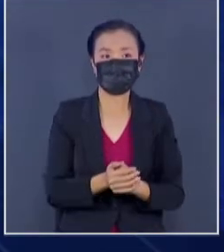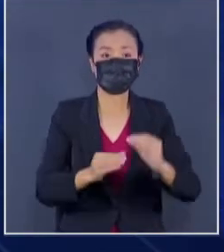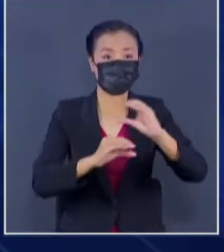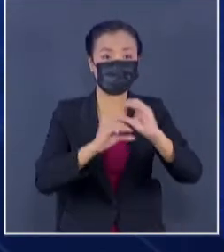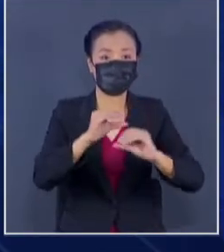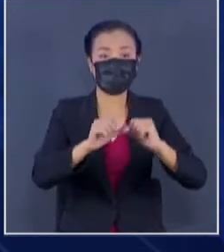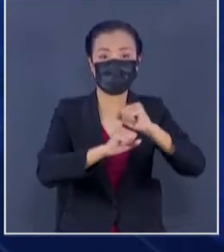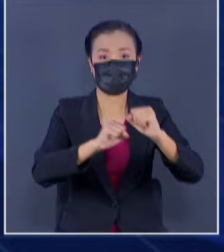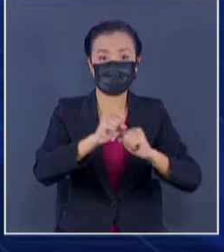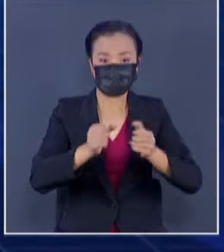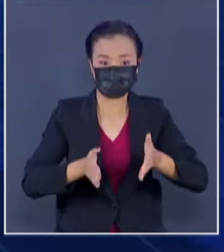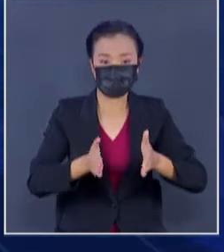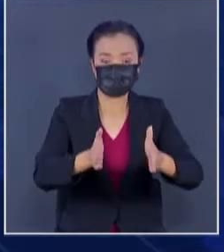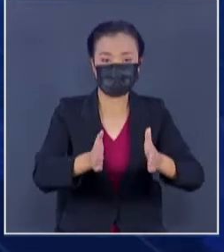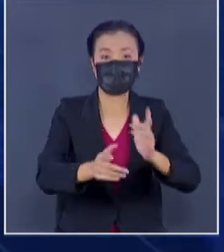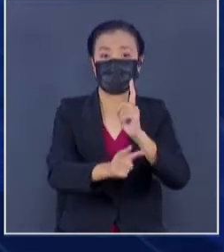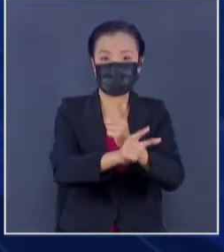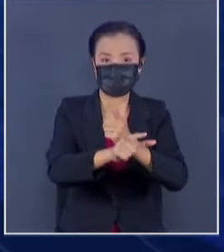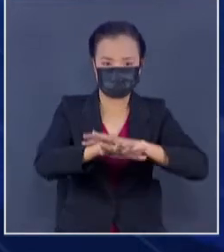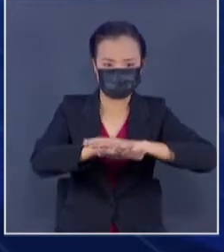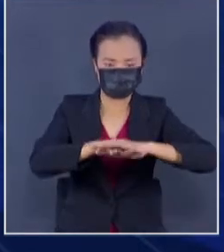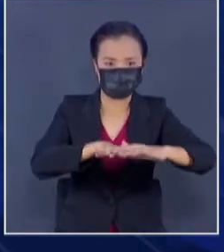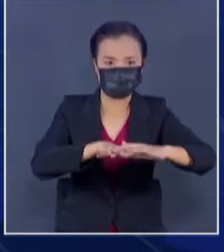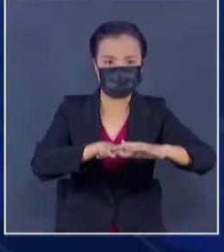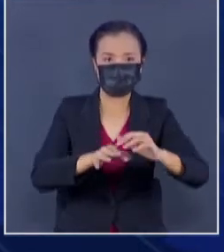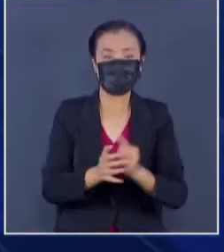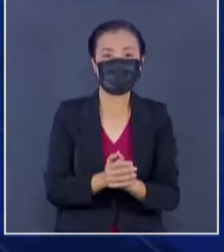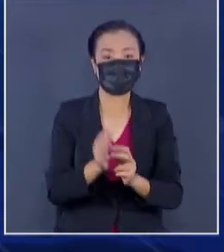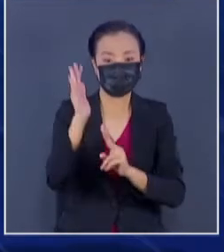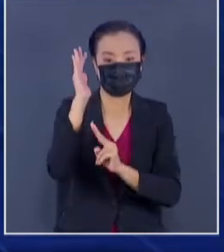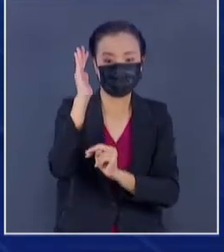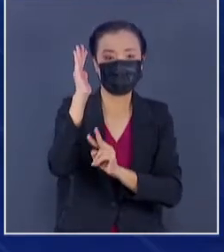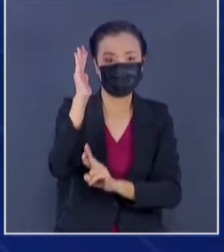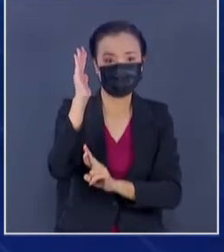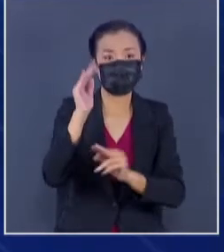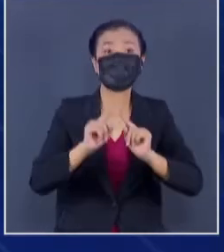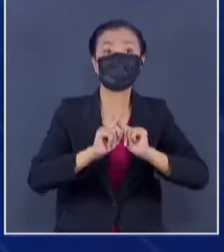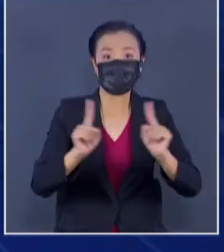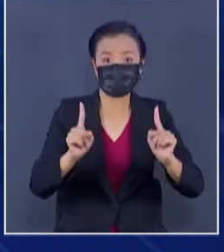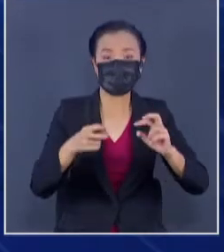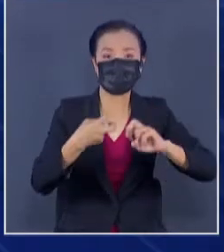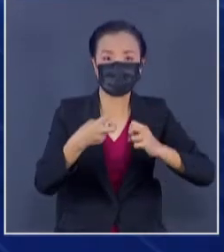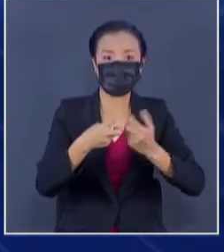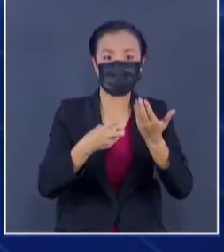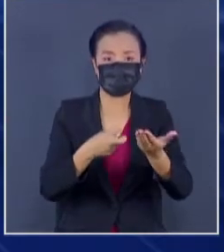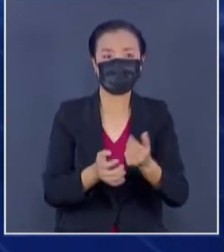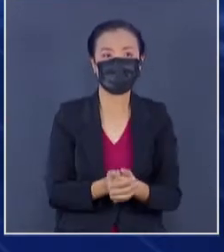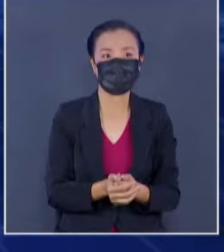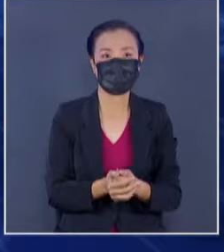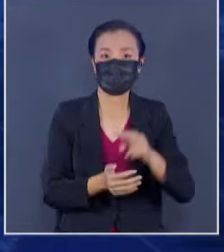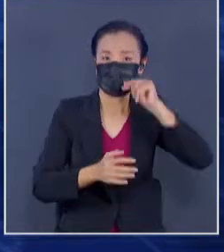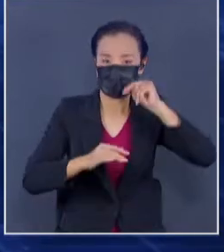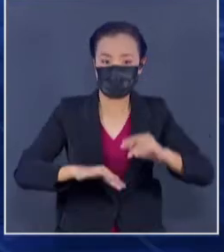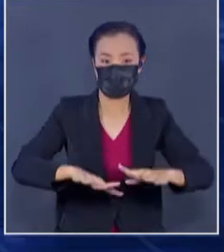งการก่อสร้างถนนคอนกรีตเสริมเหล็กที่อำเภอศรีสาครจังหวัดนราธิวาสแต่ปรากฏว่าก่อนหน้านี้น้ำท่ว